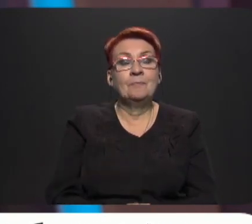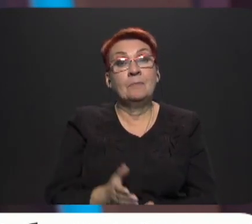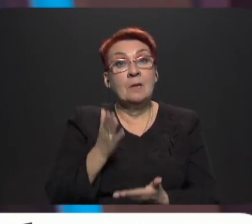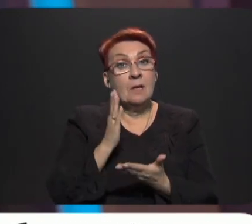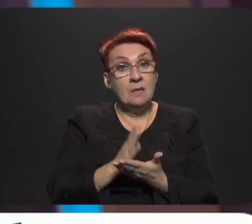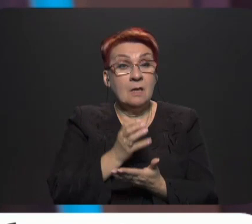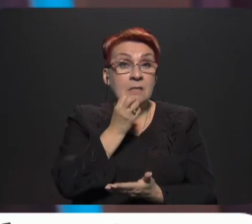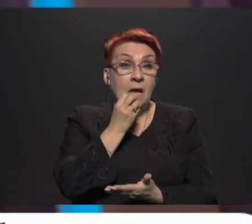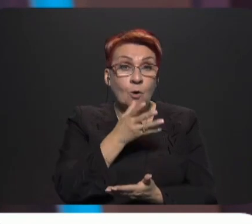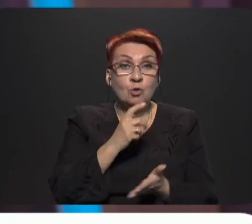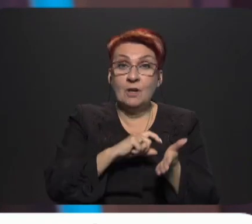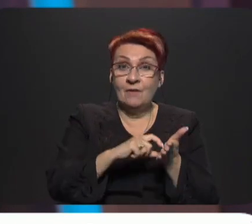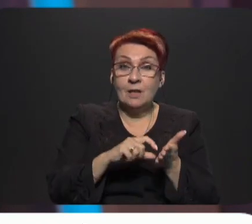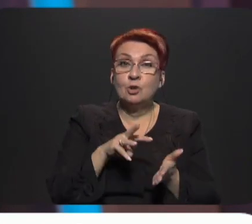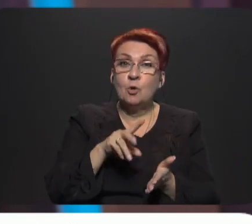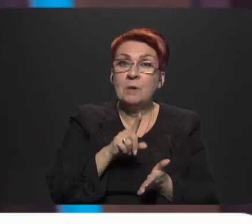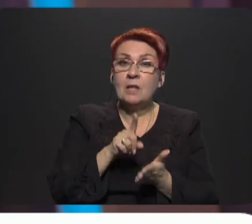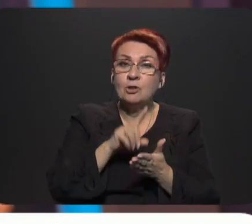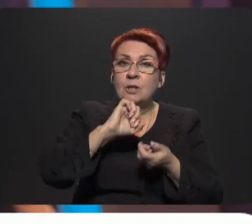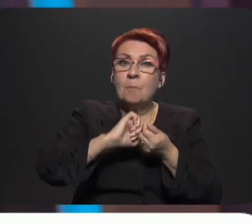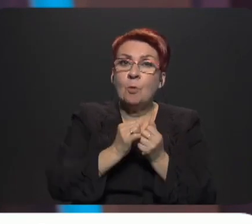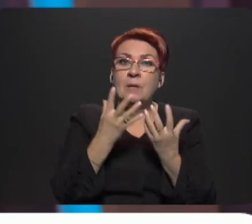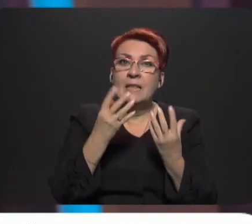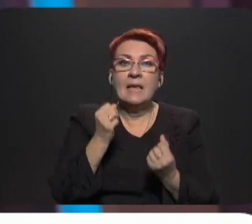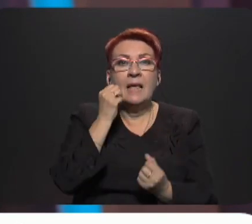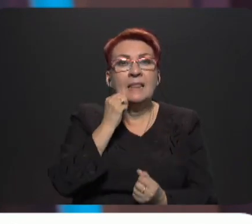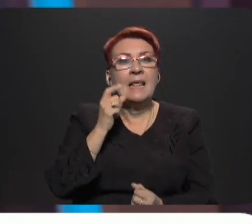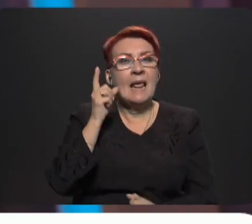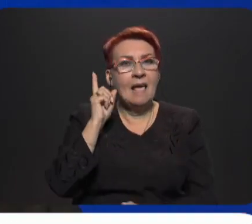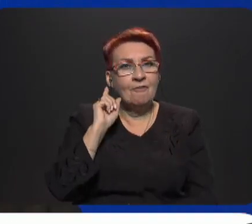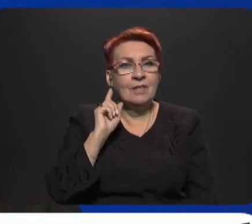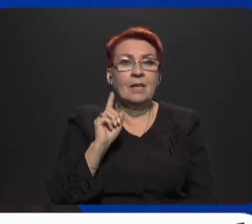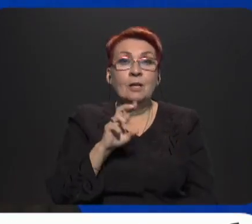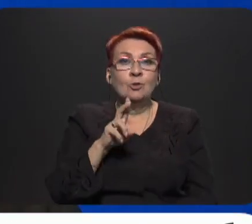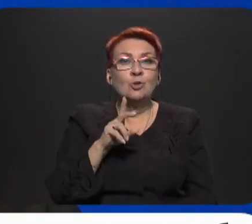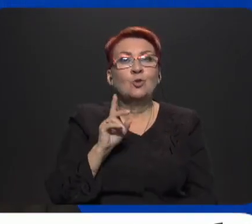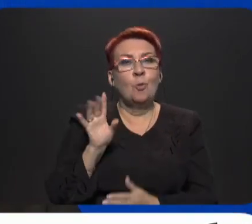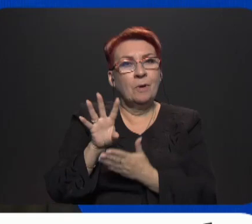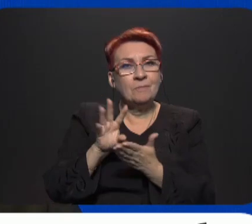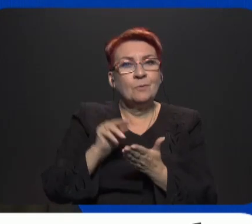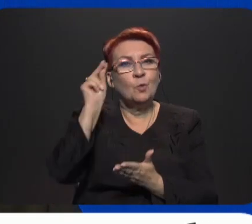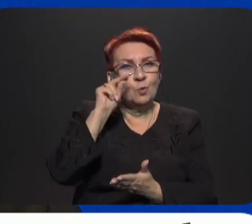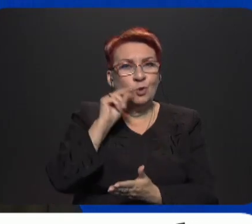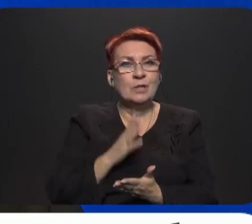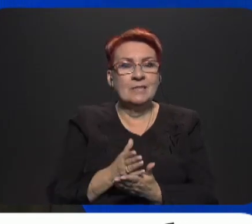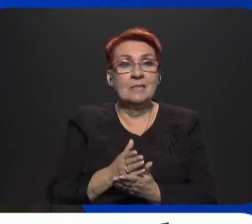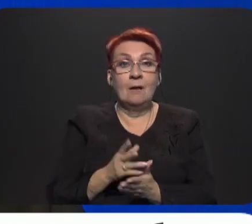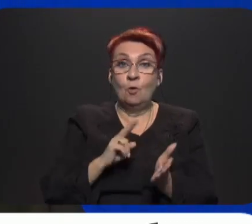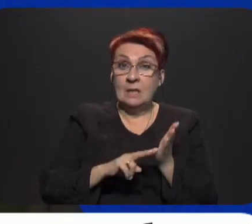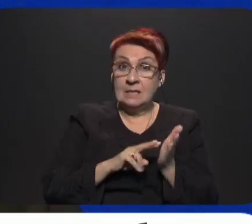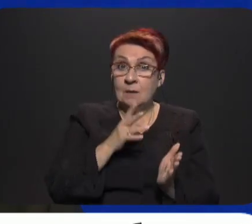есть хорошее выражение, что мы должны помнить дни древние, чтобы как раз учиться от них. Но буквально вот 70